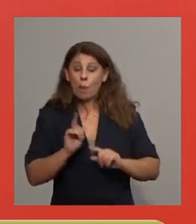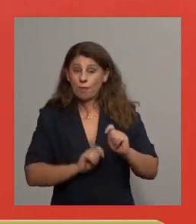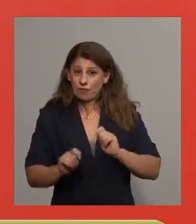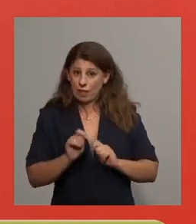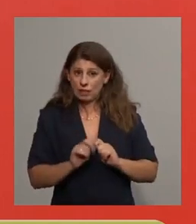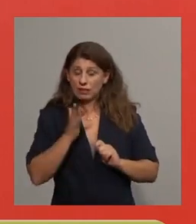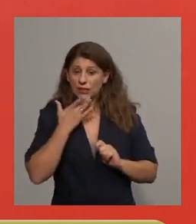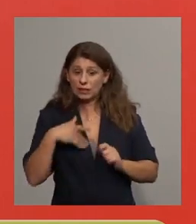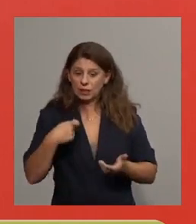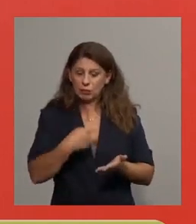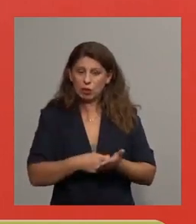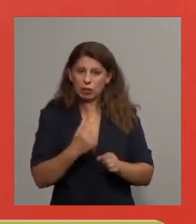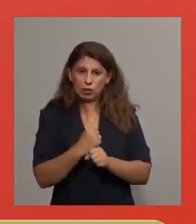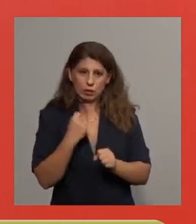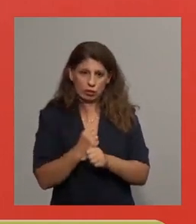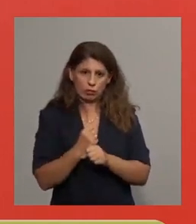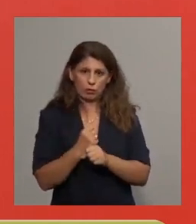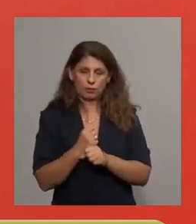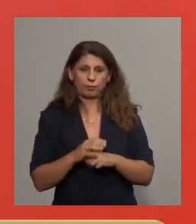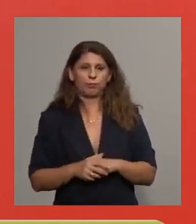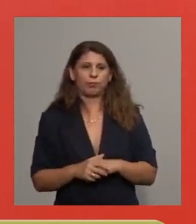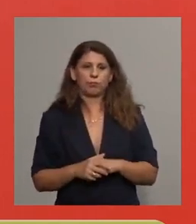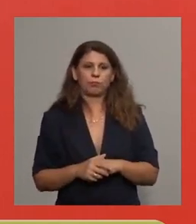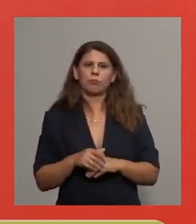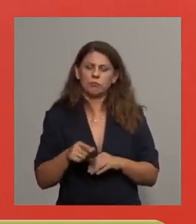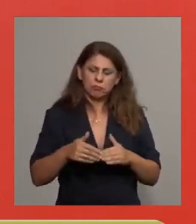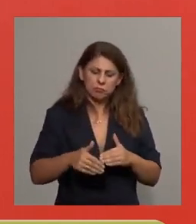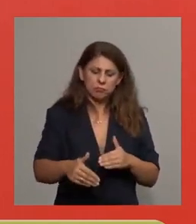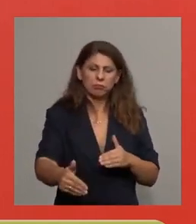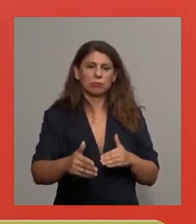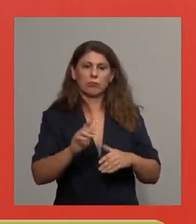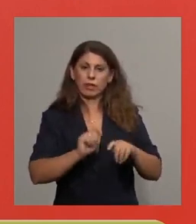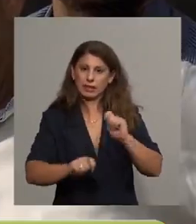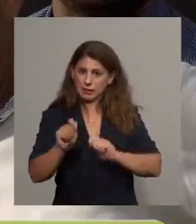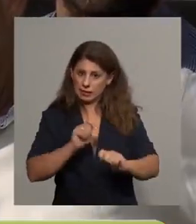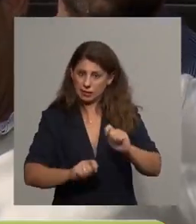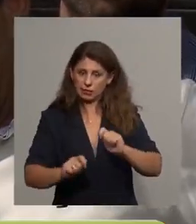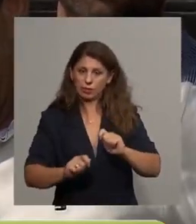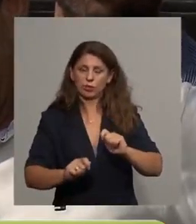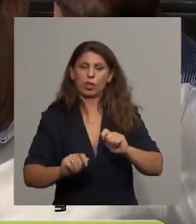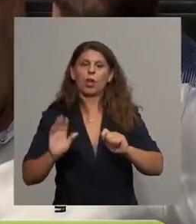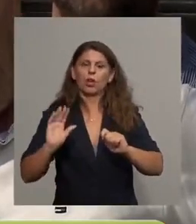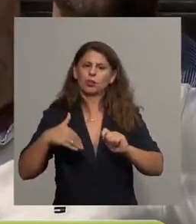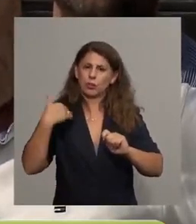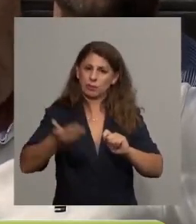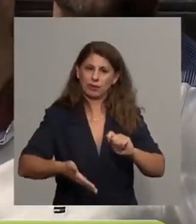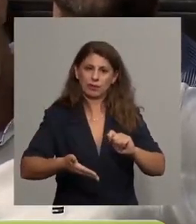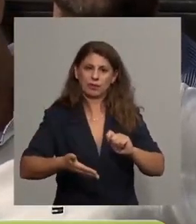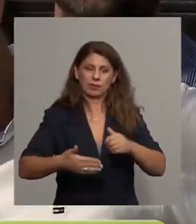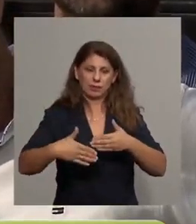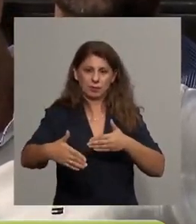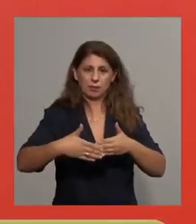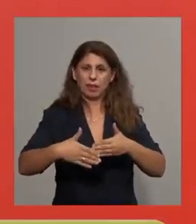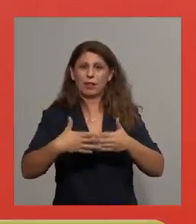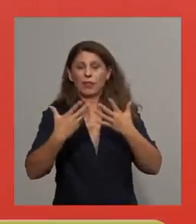τα χρυσοπληρώνουν οι εργαζόμενοι τόσο κατά την περίοδο της κατασκευής τους, όσο και μετά κατά την περίοδο